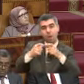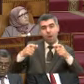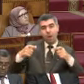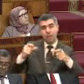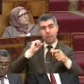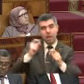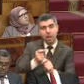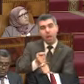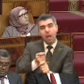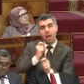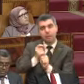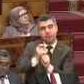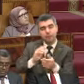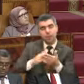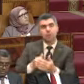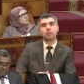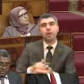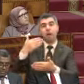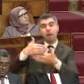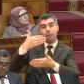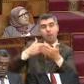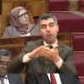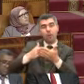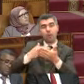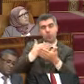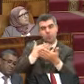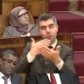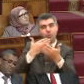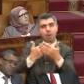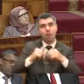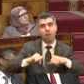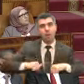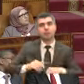واسول عبر اي ثاني، بناء الطريق المدار الحضري بتنغير. شكرا سيد الوزير المحترم.